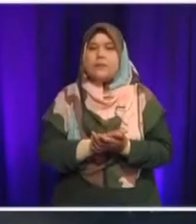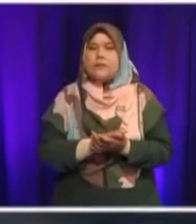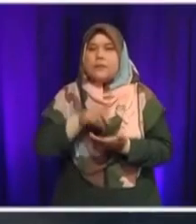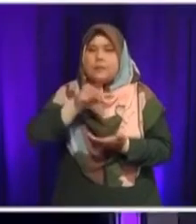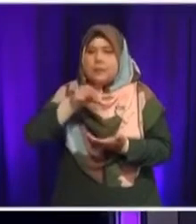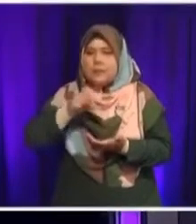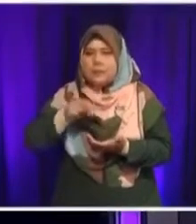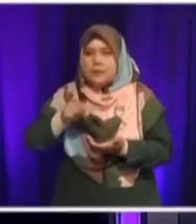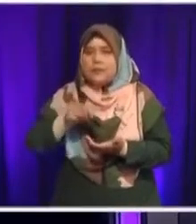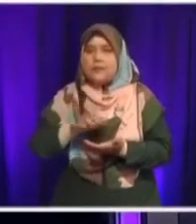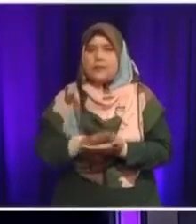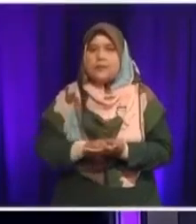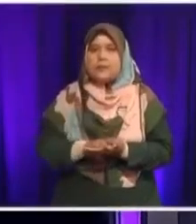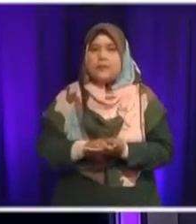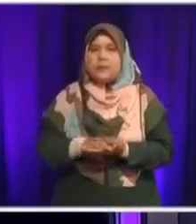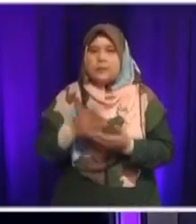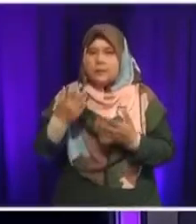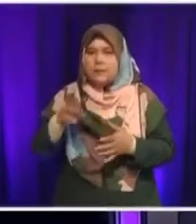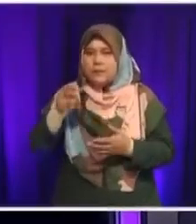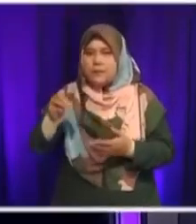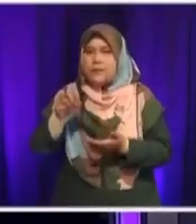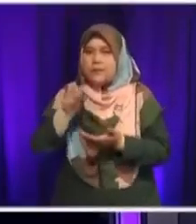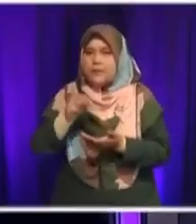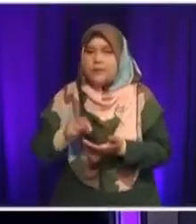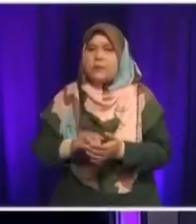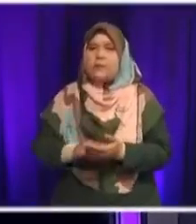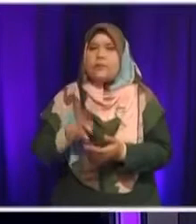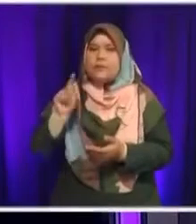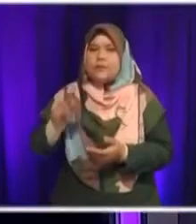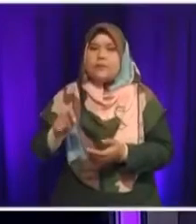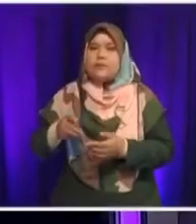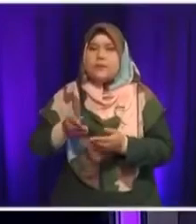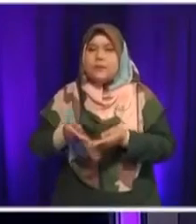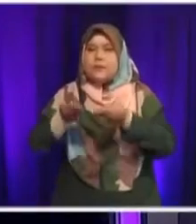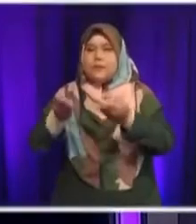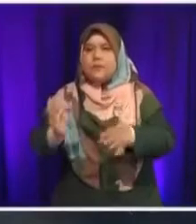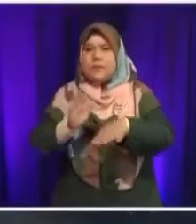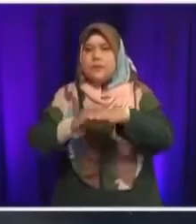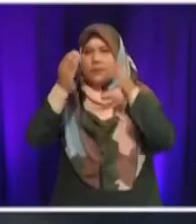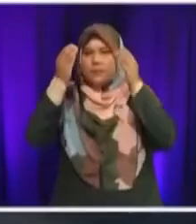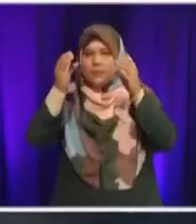tuh setelah mau diisi Ivan murid perlulah menyerahkan kepada